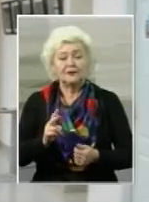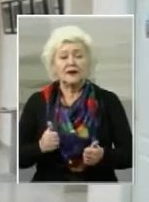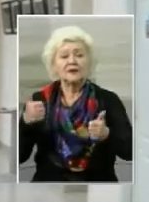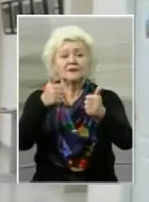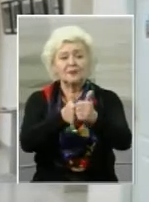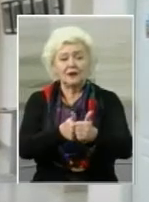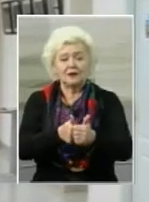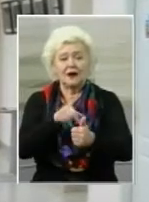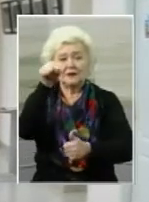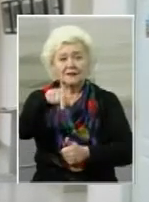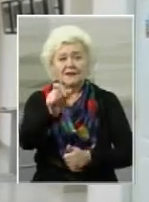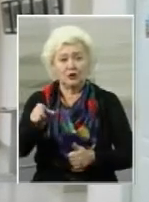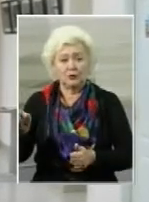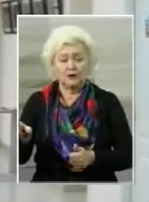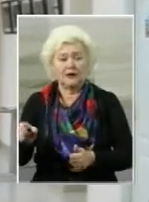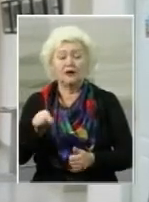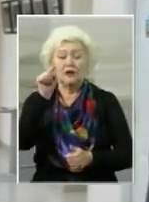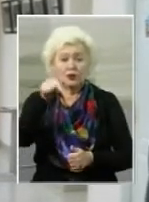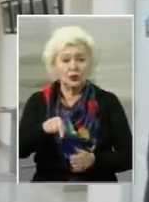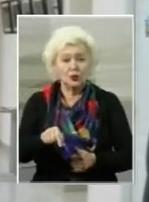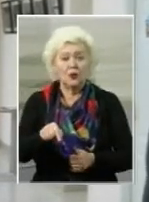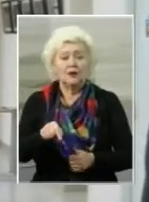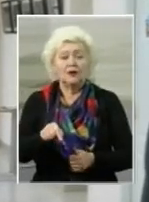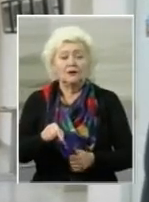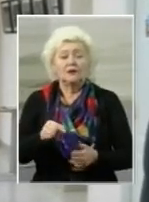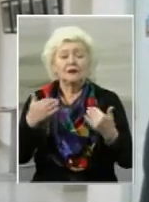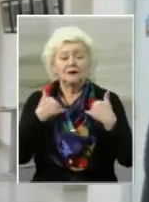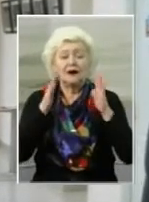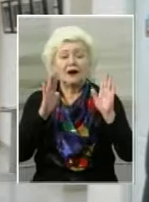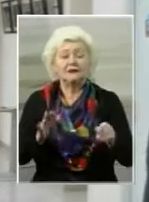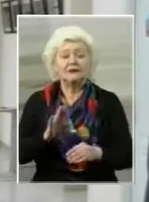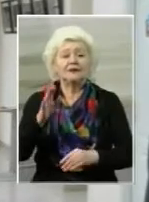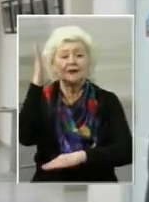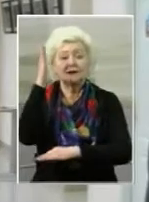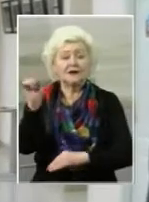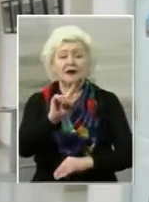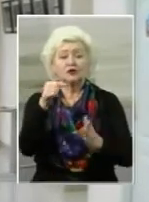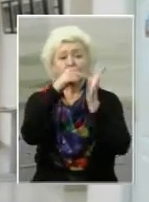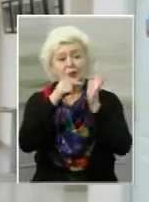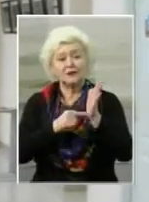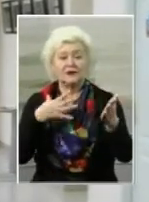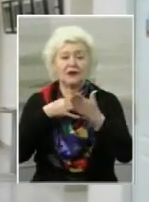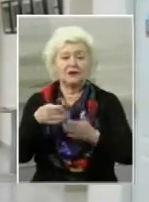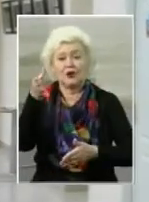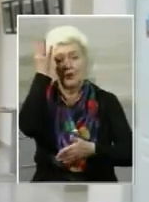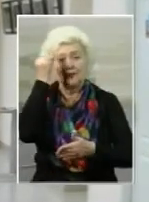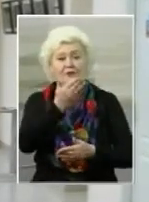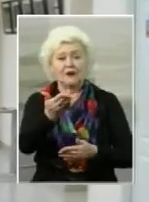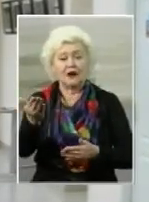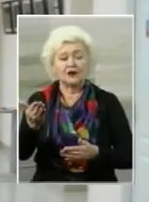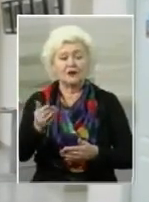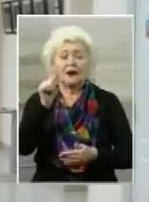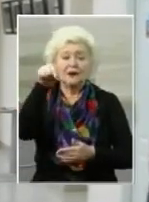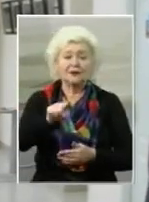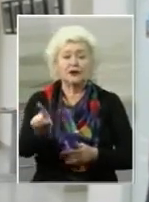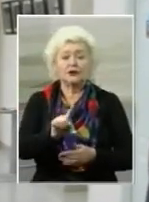спіткали цих людей, то я тільки за те, щоб поділитися своїми враженнями, те,